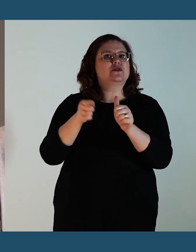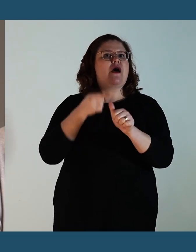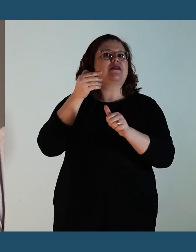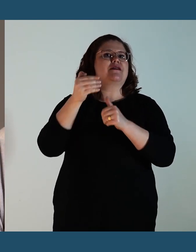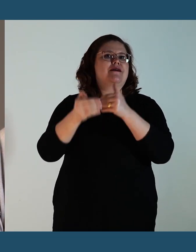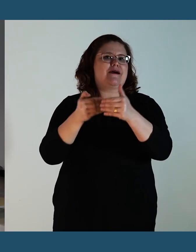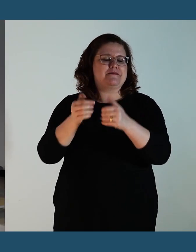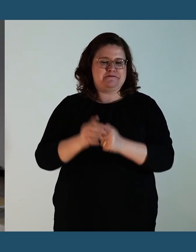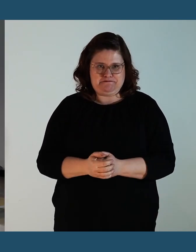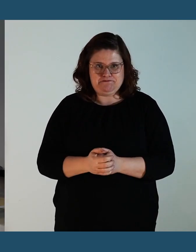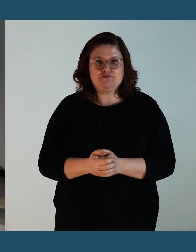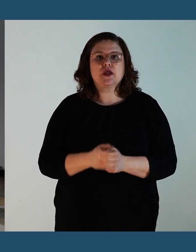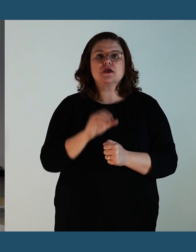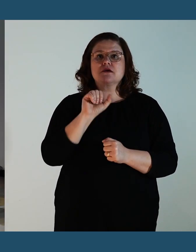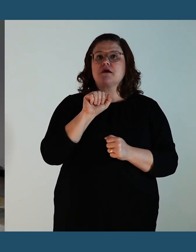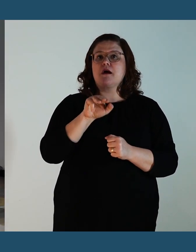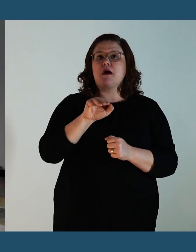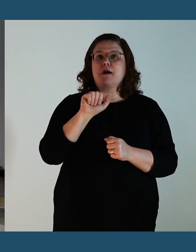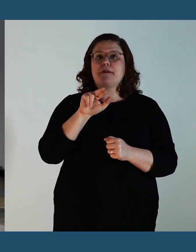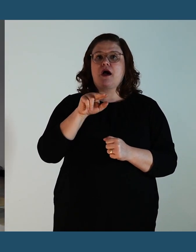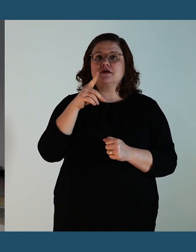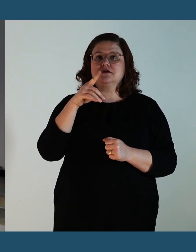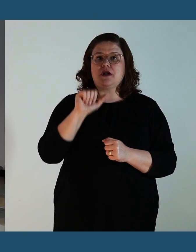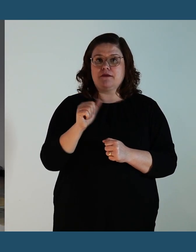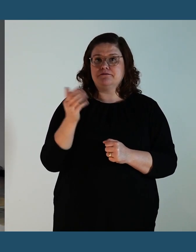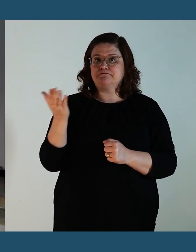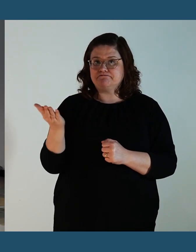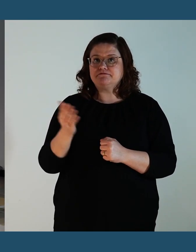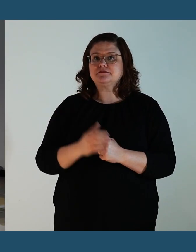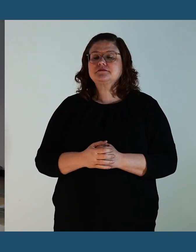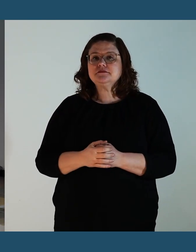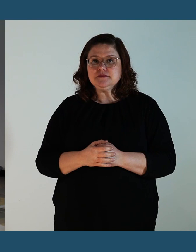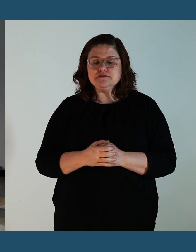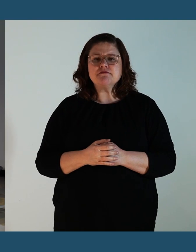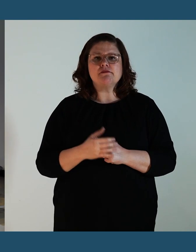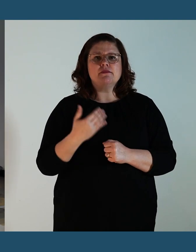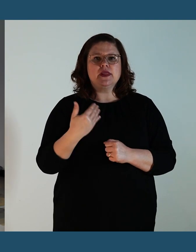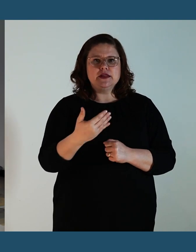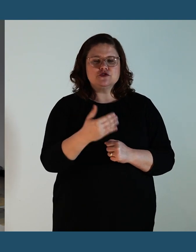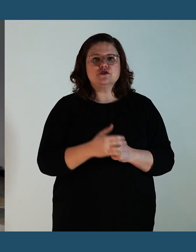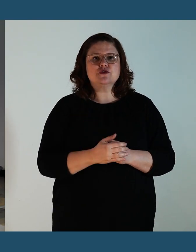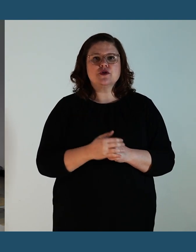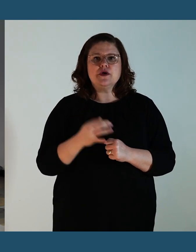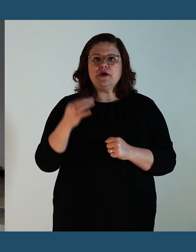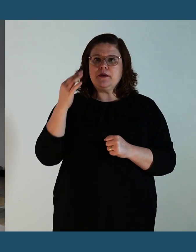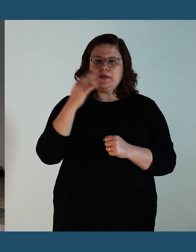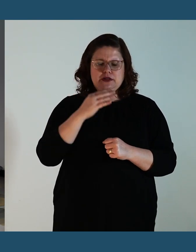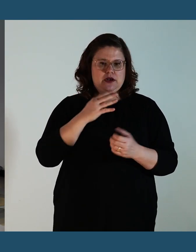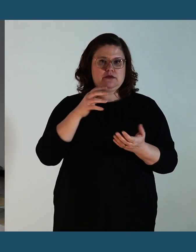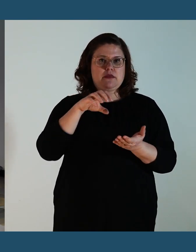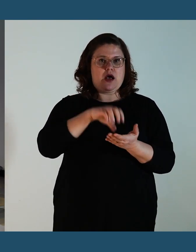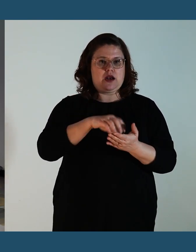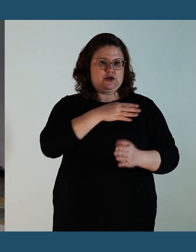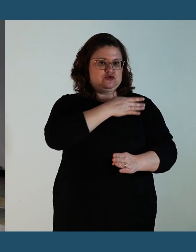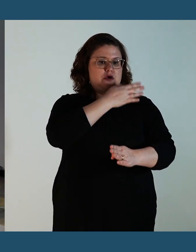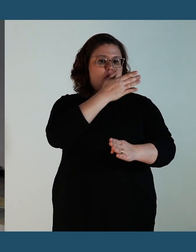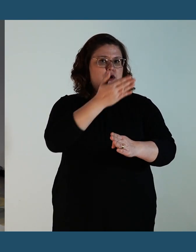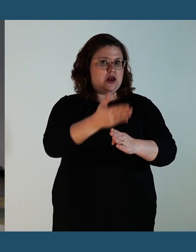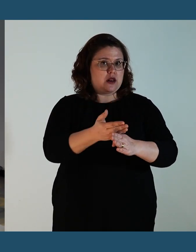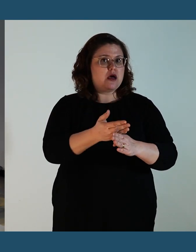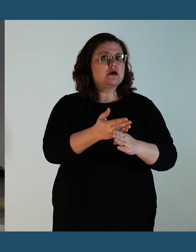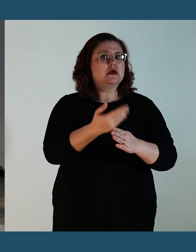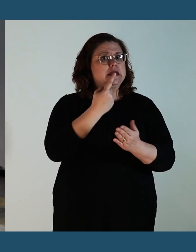Kiitos. Sitten oli Amanda, ole hyvä. Joo, kiitos. Mun mielestä kaikista huolimatta tällä hallituskaudella on saatu